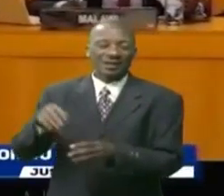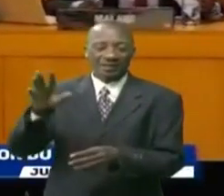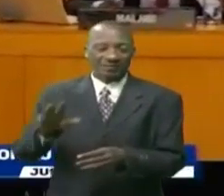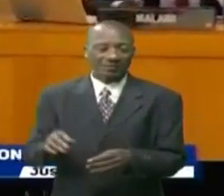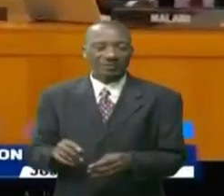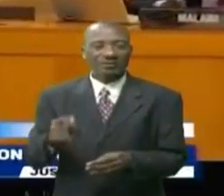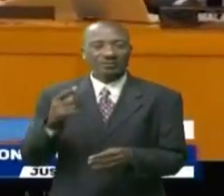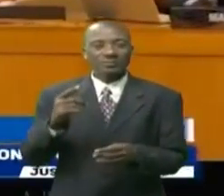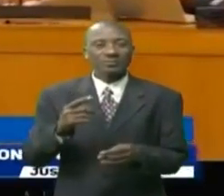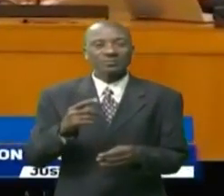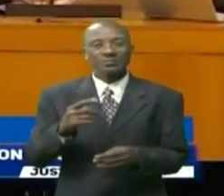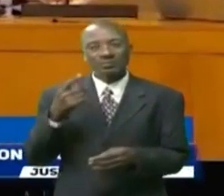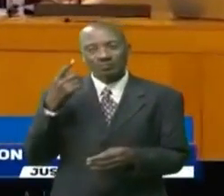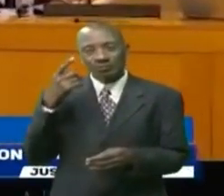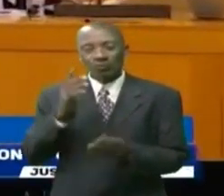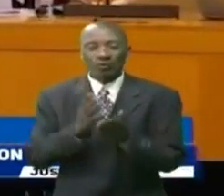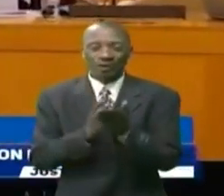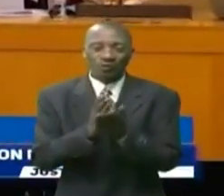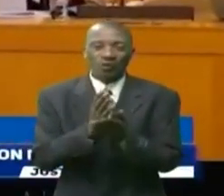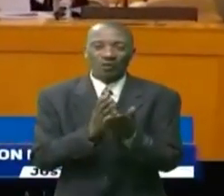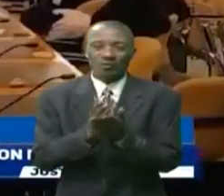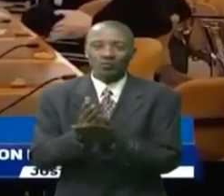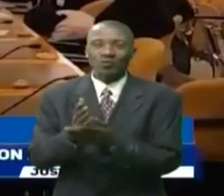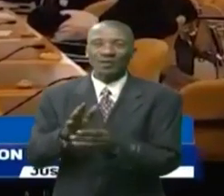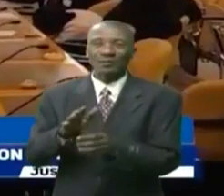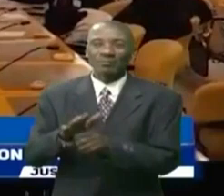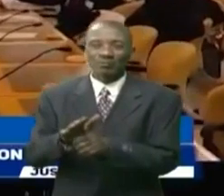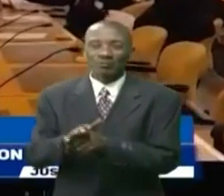en particulier, au moment où le monde